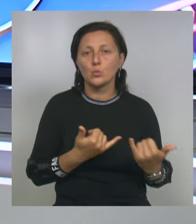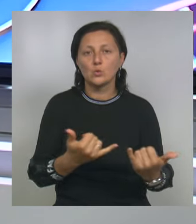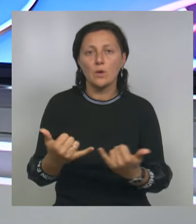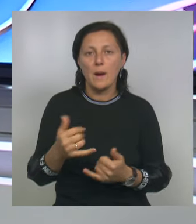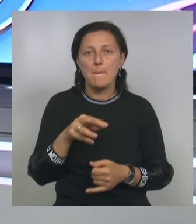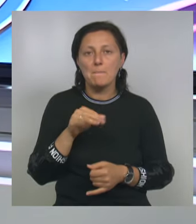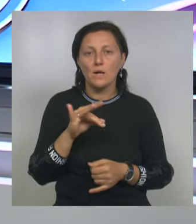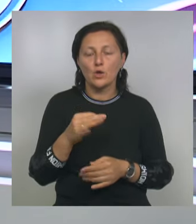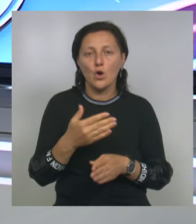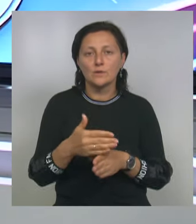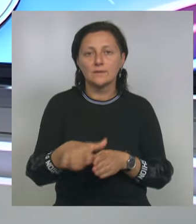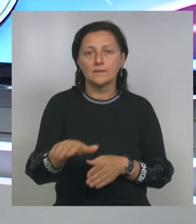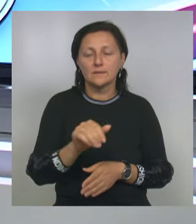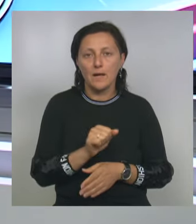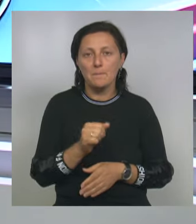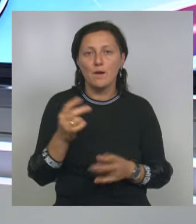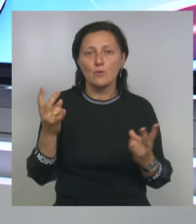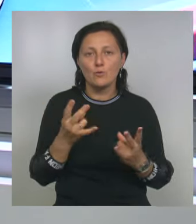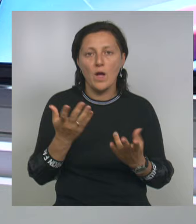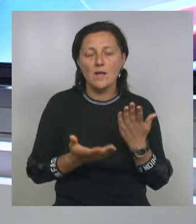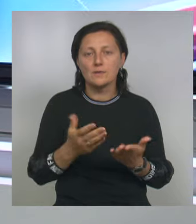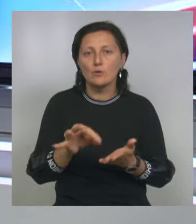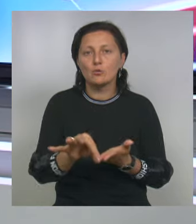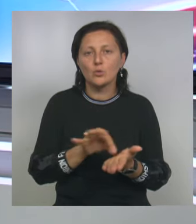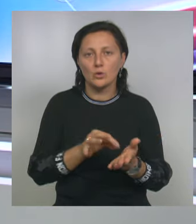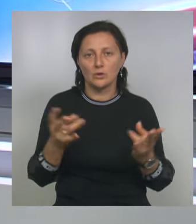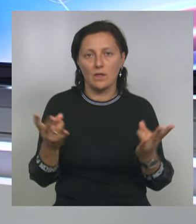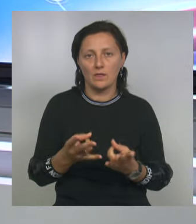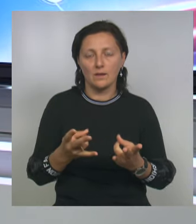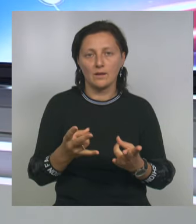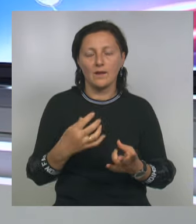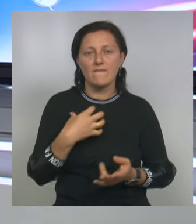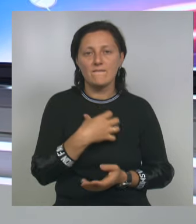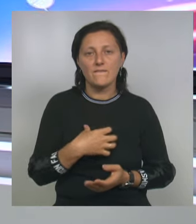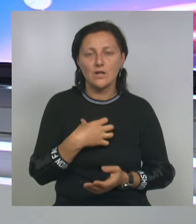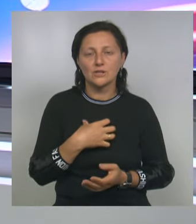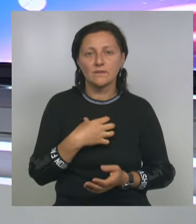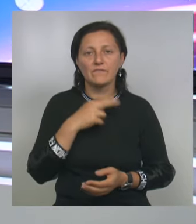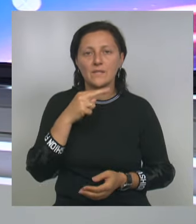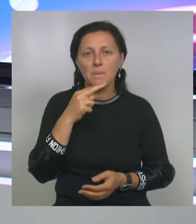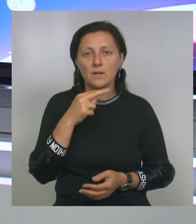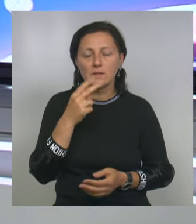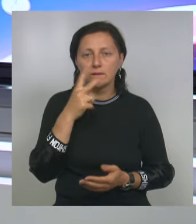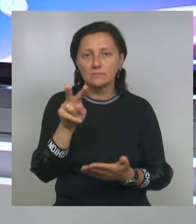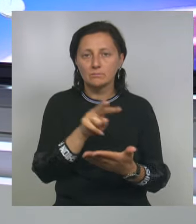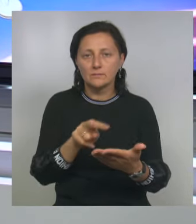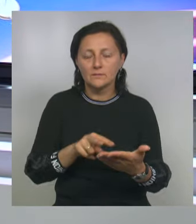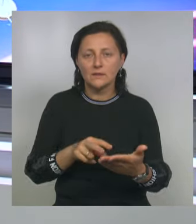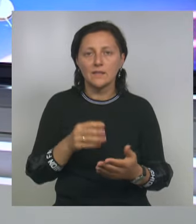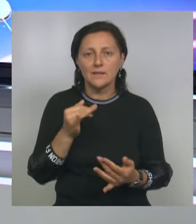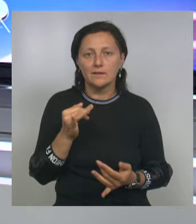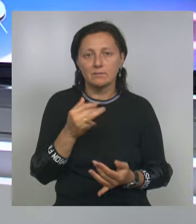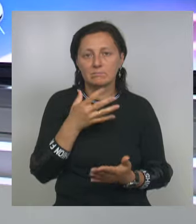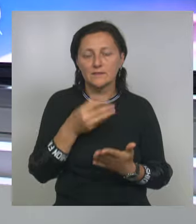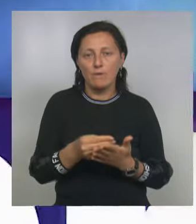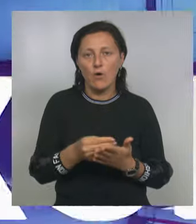микрокредиторов стоит прибегать только в случае экстренной жизненной ситуации. Важно тщательно изучить условия займа и оценить свои возможности